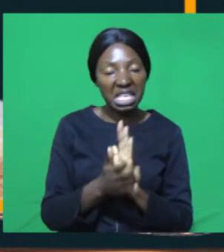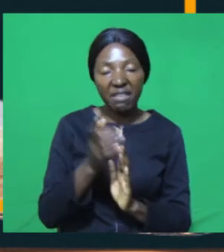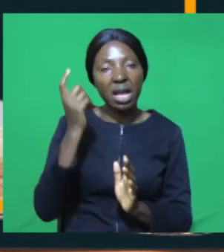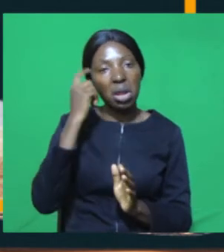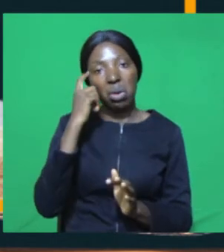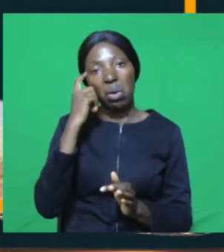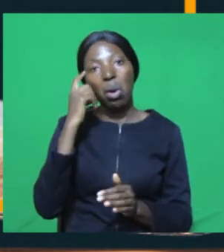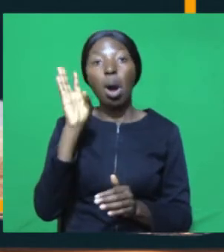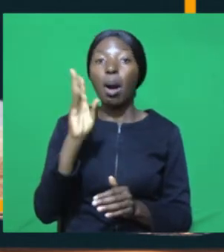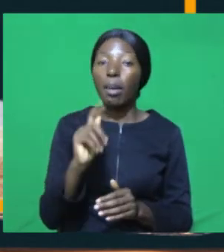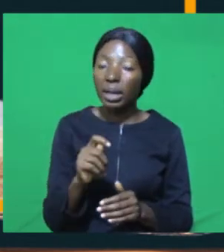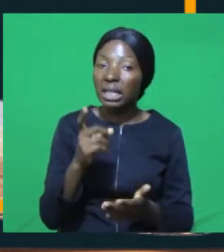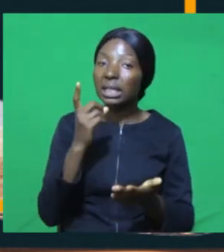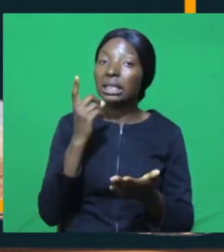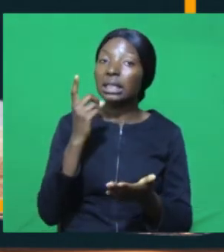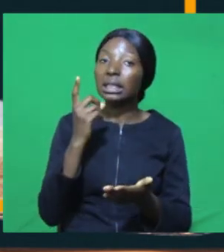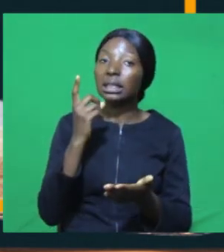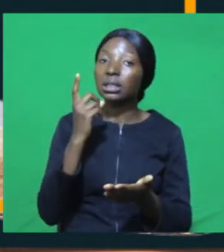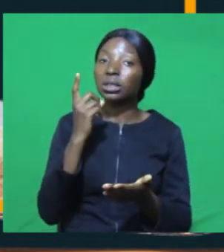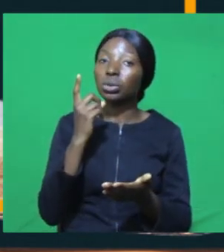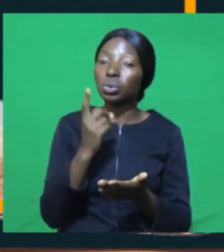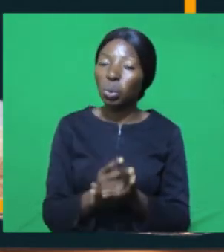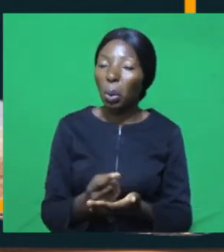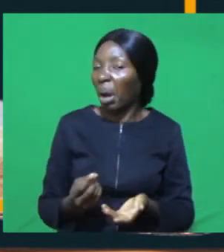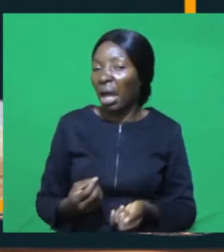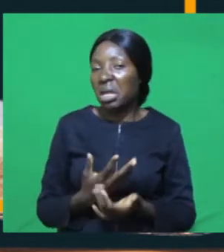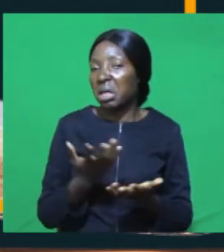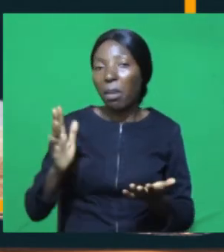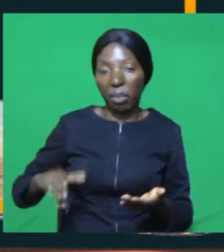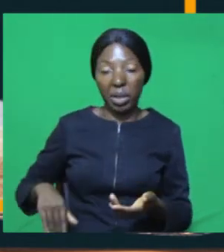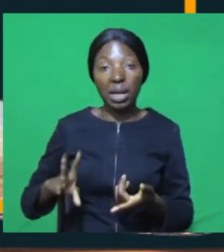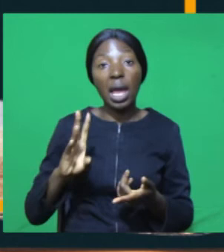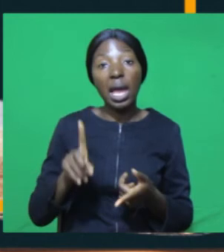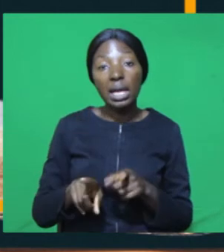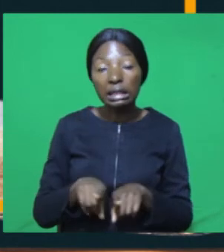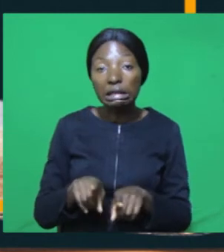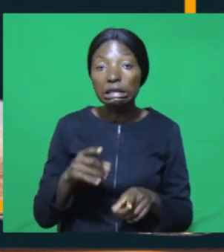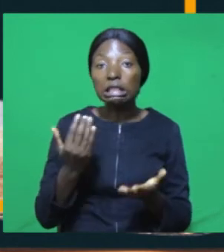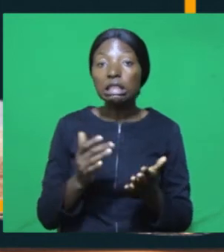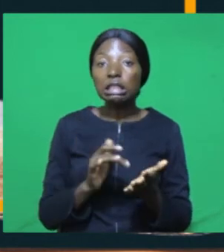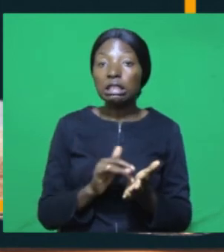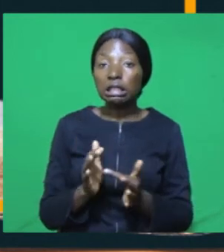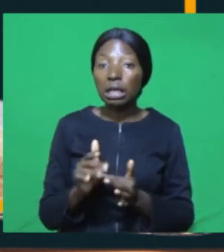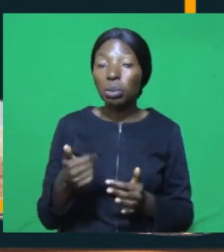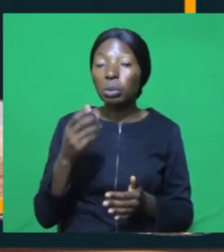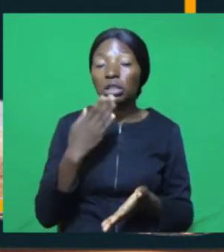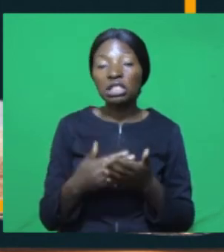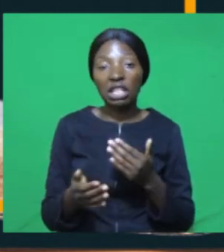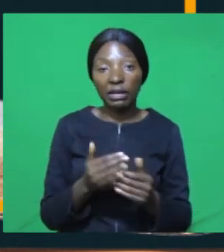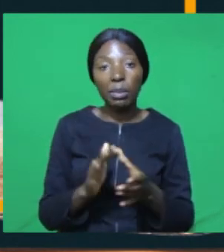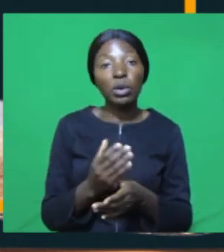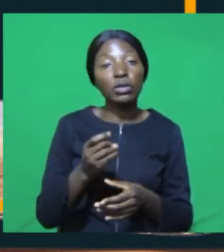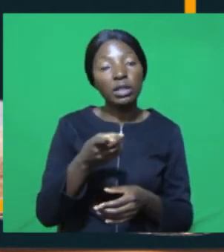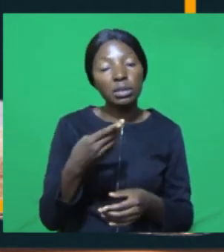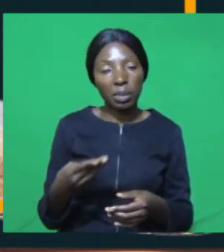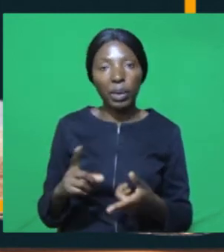kumuziva. Asi wakamuitira vakamuitira pavakadanapo. Saizvozvo mwanakomana womunhu uchabva wotambudzwa navo.